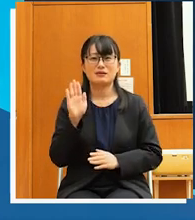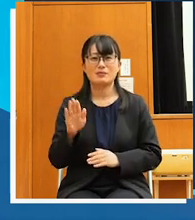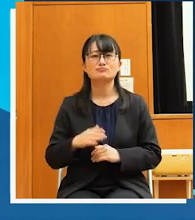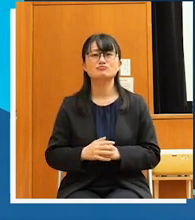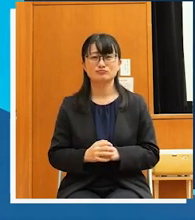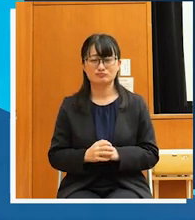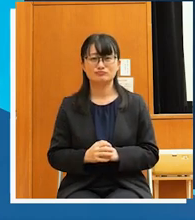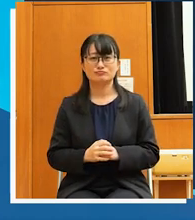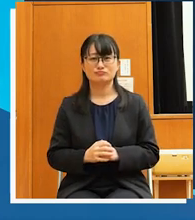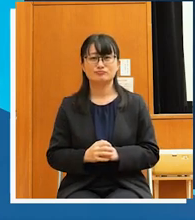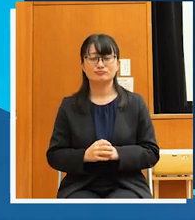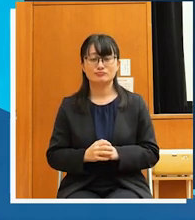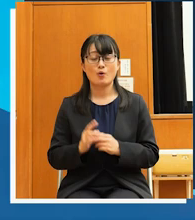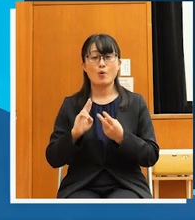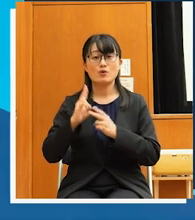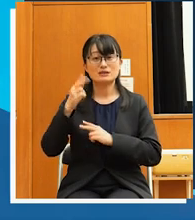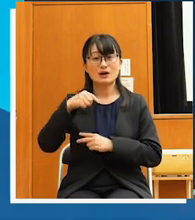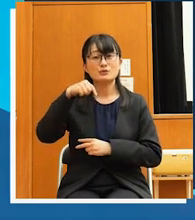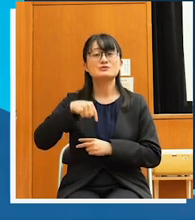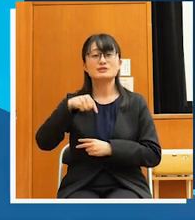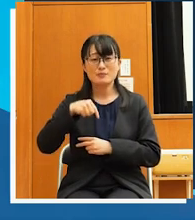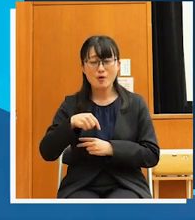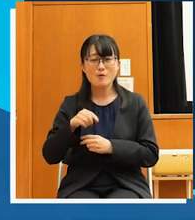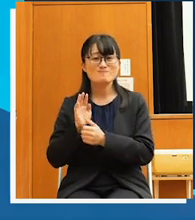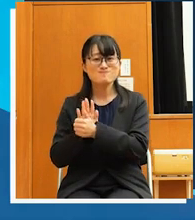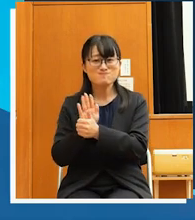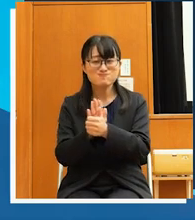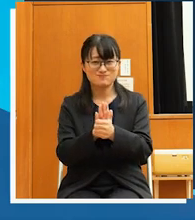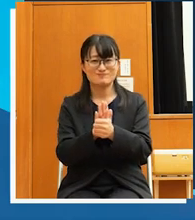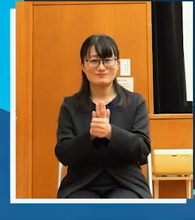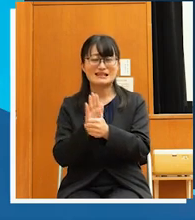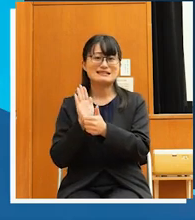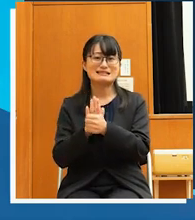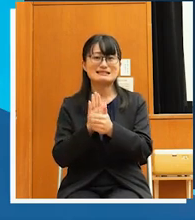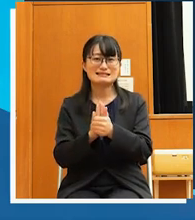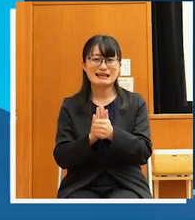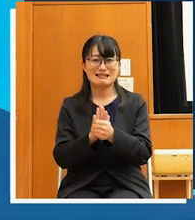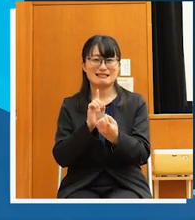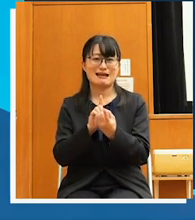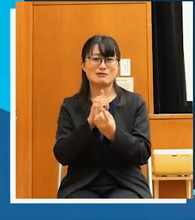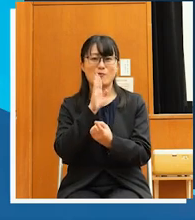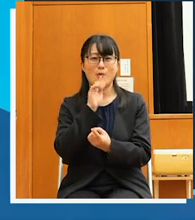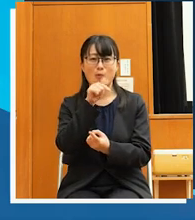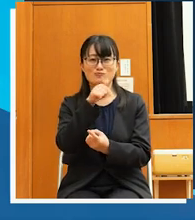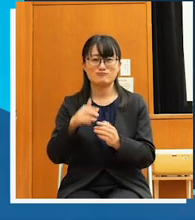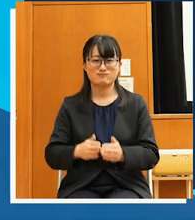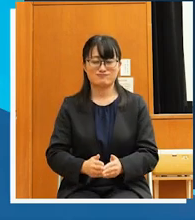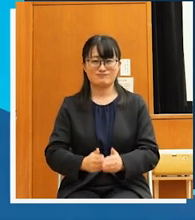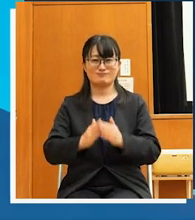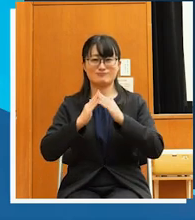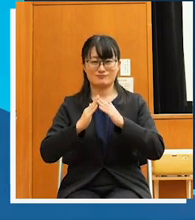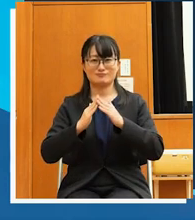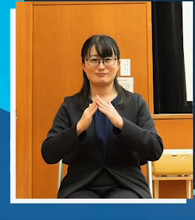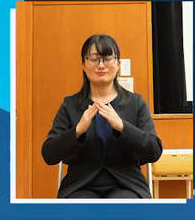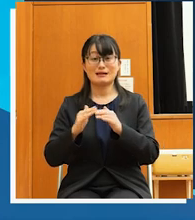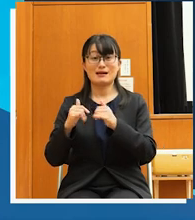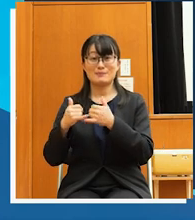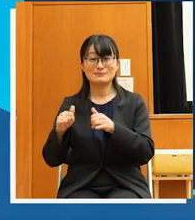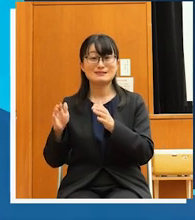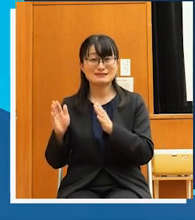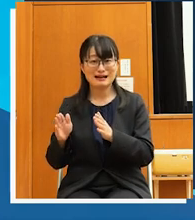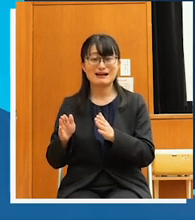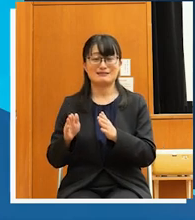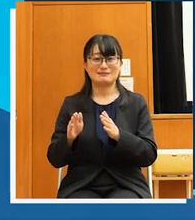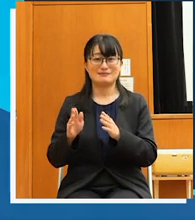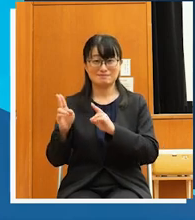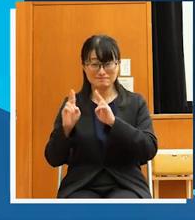会と連携をしてえ必要な支援を迅速に行っていきたいということで支援対策本部を立ち上げて民間の方々県民